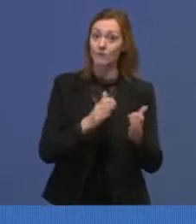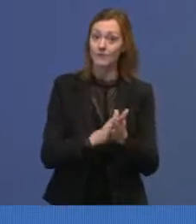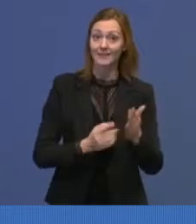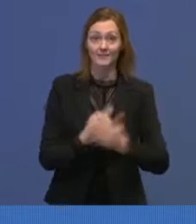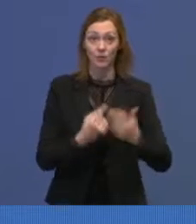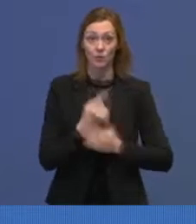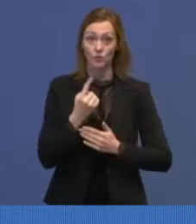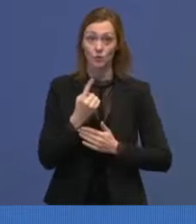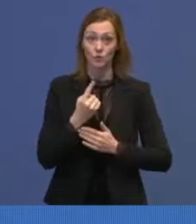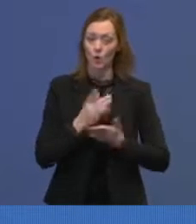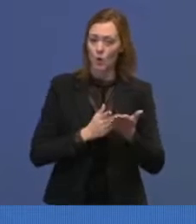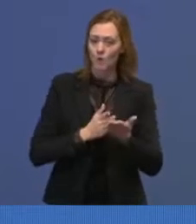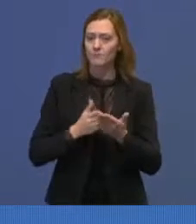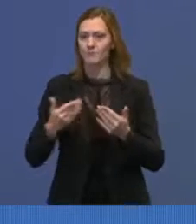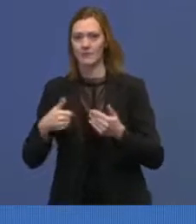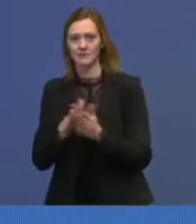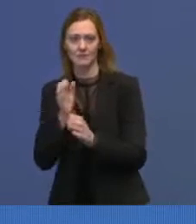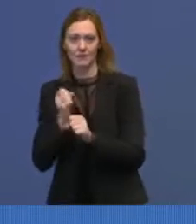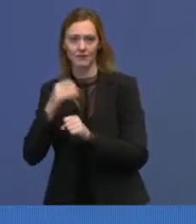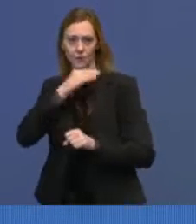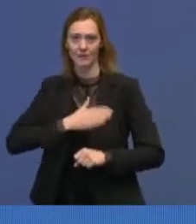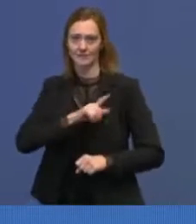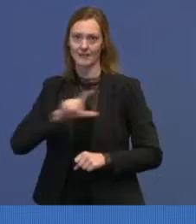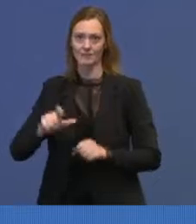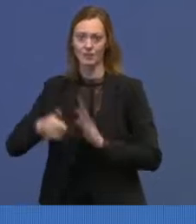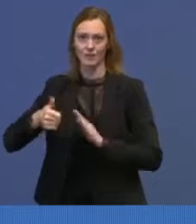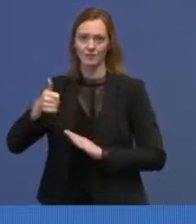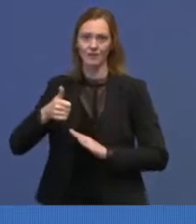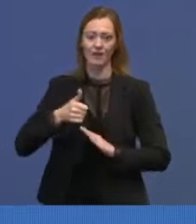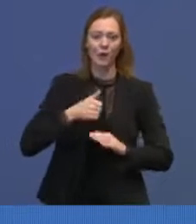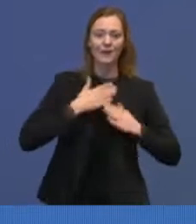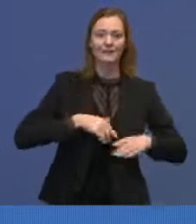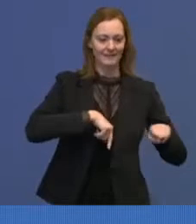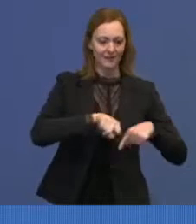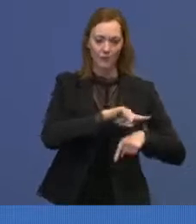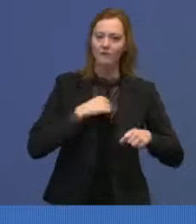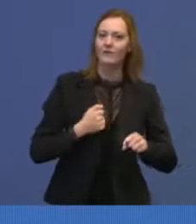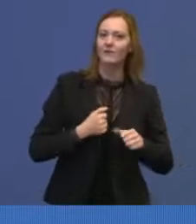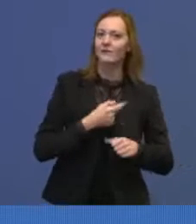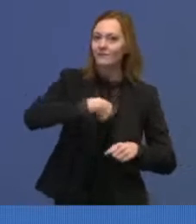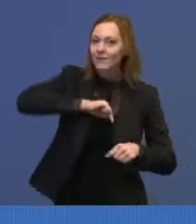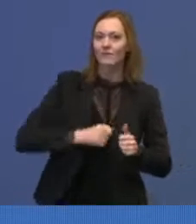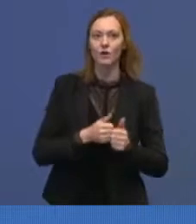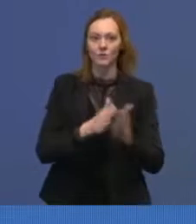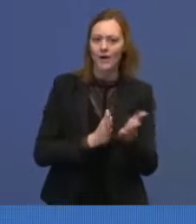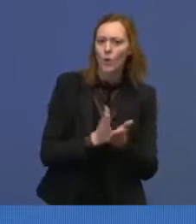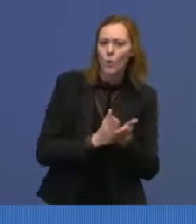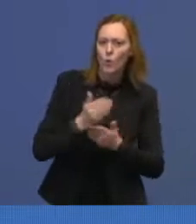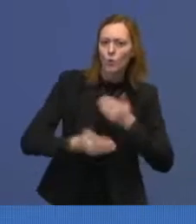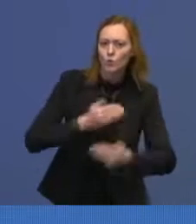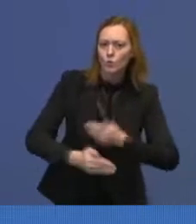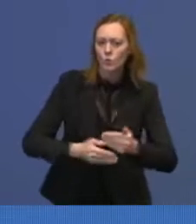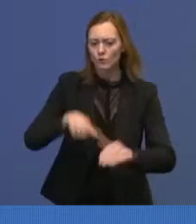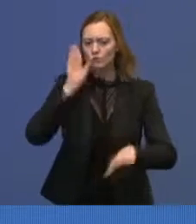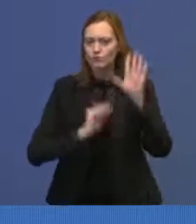hay-adaha caafimaadka iyo agaasinka caafimaadku saacad ula socon doono xaaladda si aanu u helno xogta loo baahan yahay